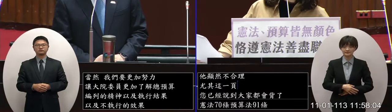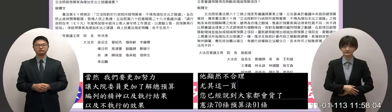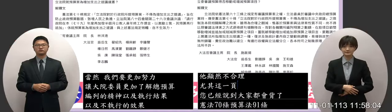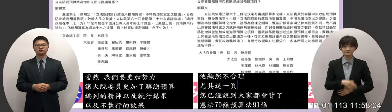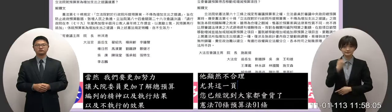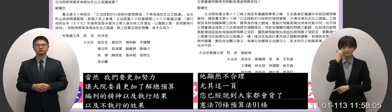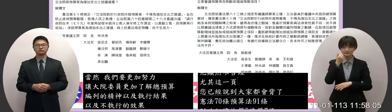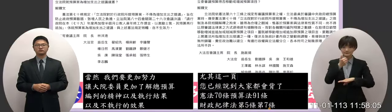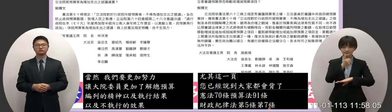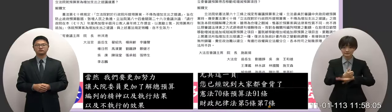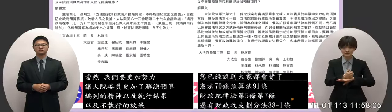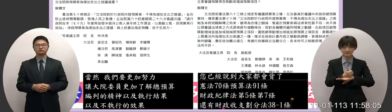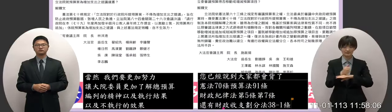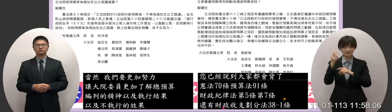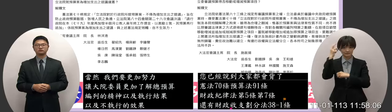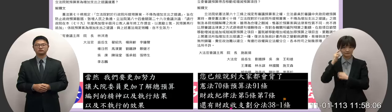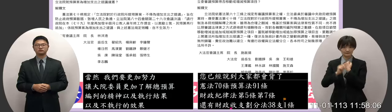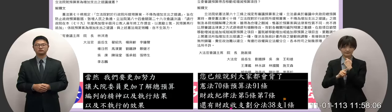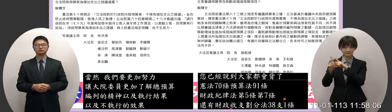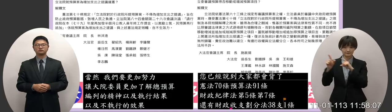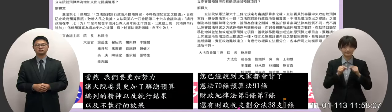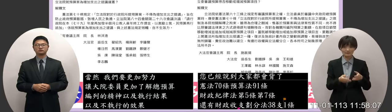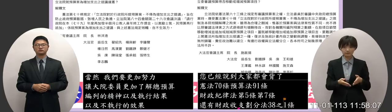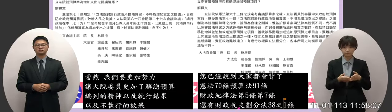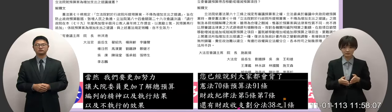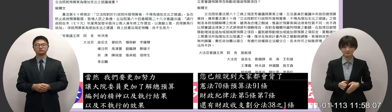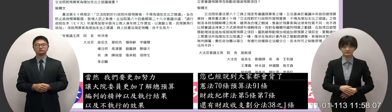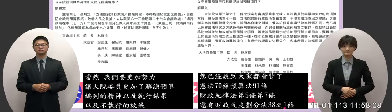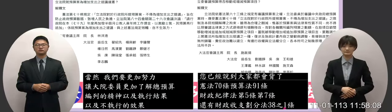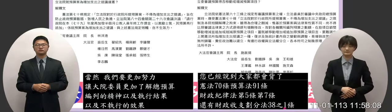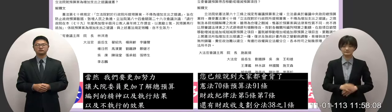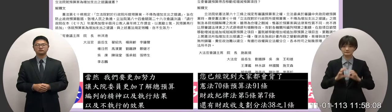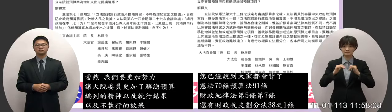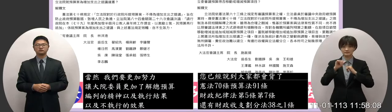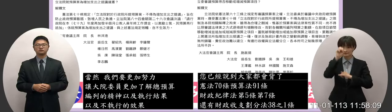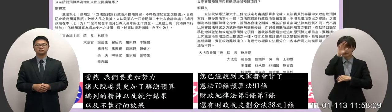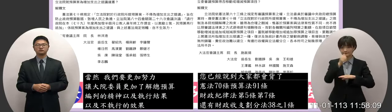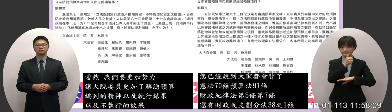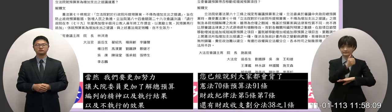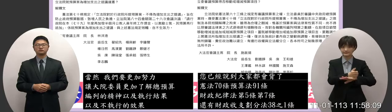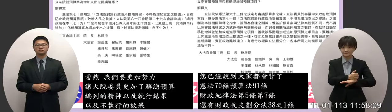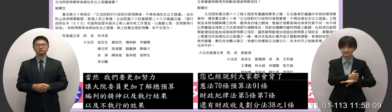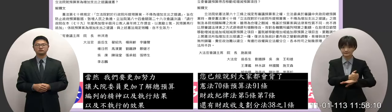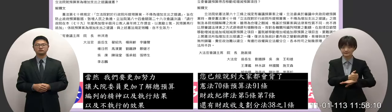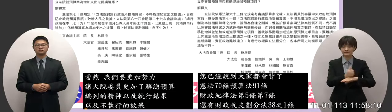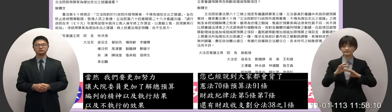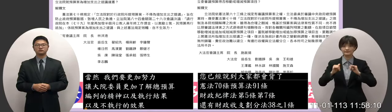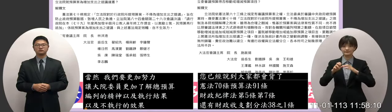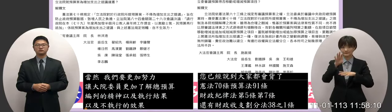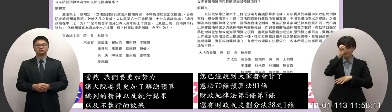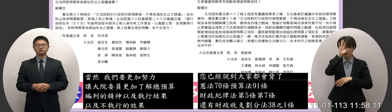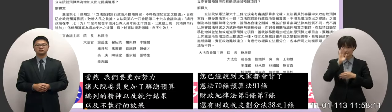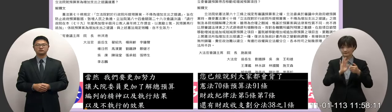论谁执政，都要恪遵宪法。这个是国民党执政，国民